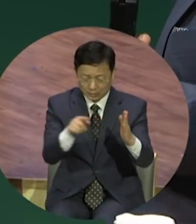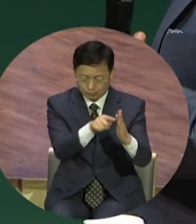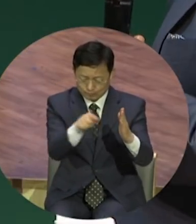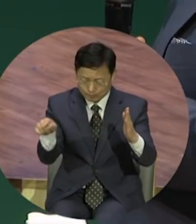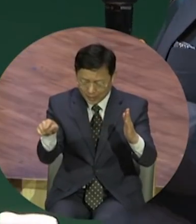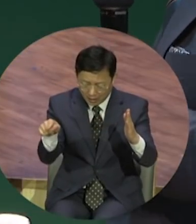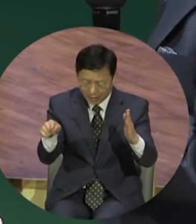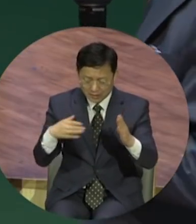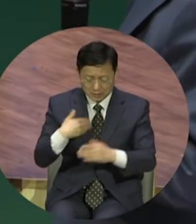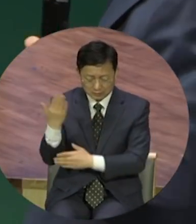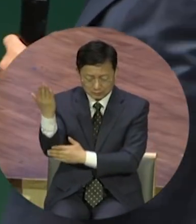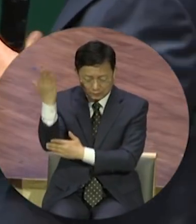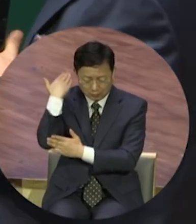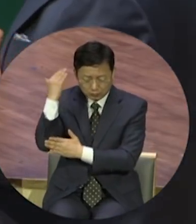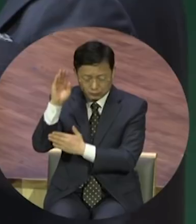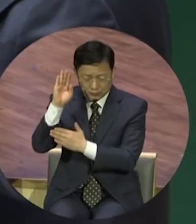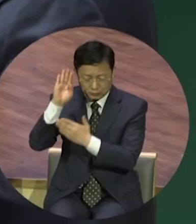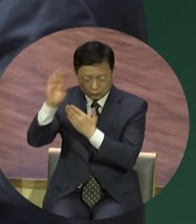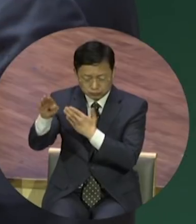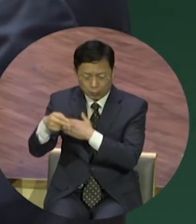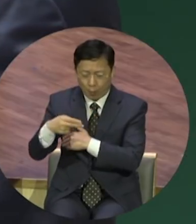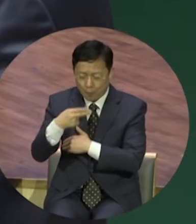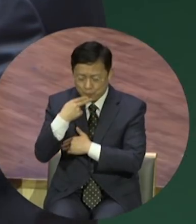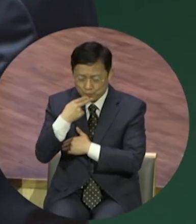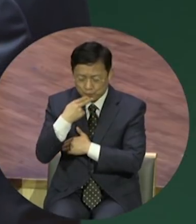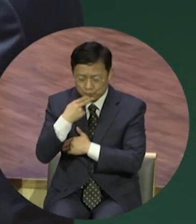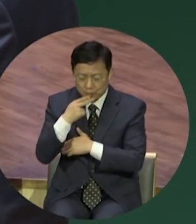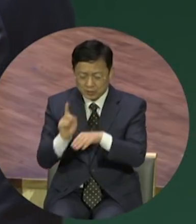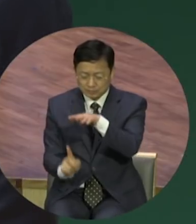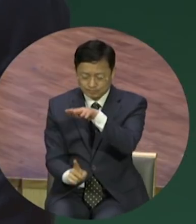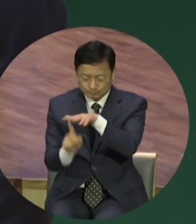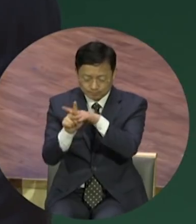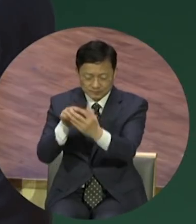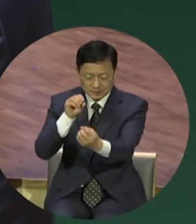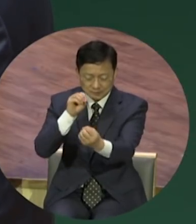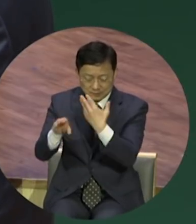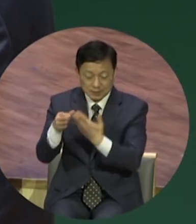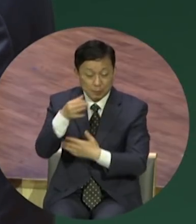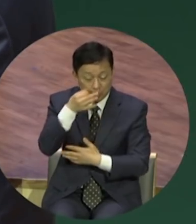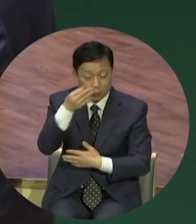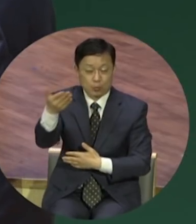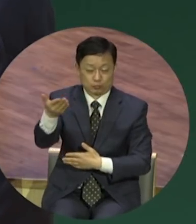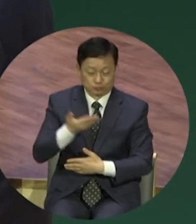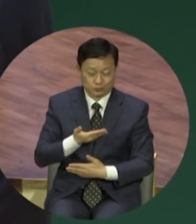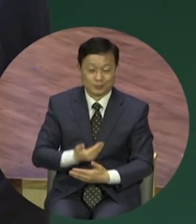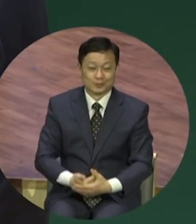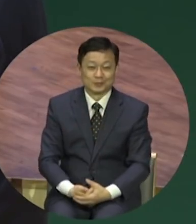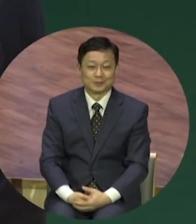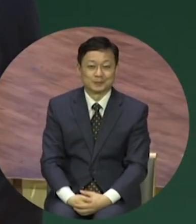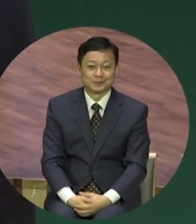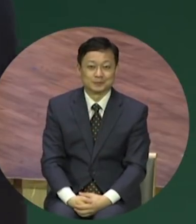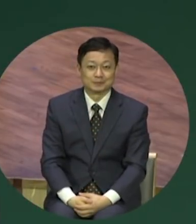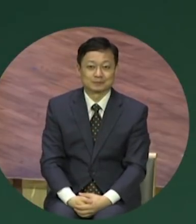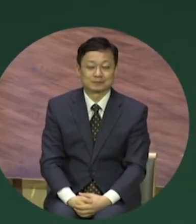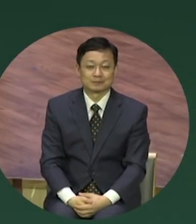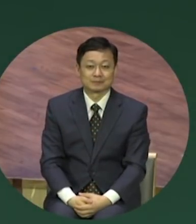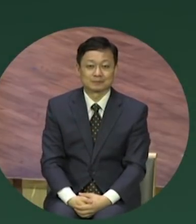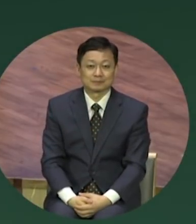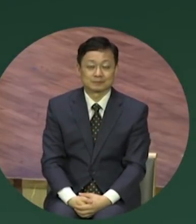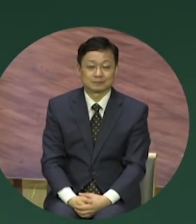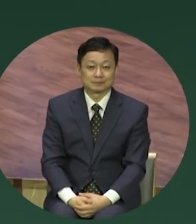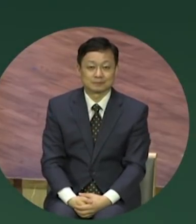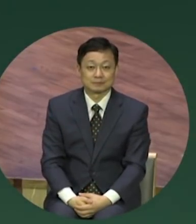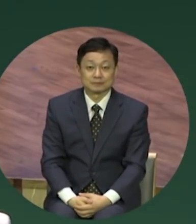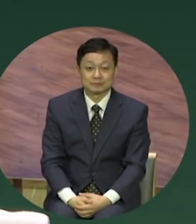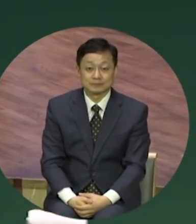my lifelong, unprecedented, never repeated answer. 예, 이런 중요한 응답이 와요. This very important answer will come to you. 말 안